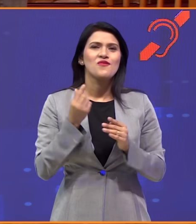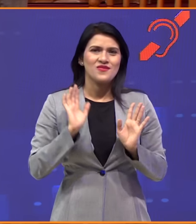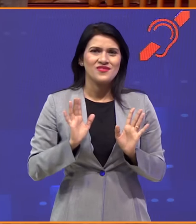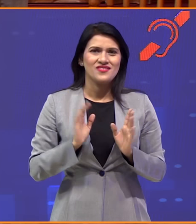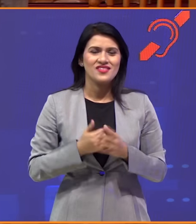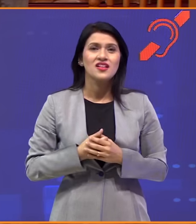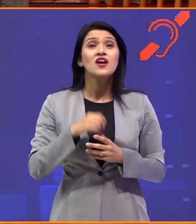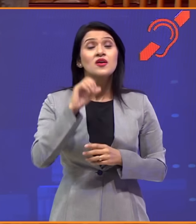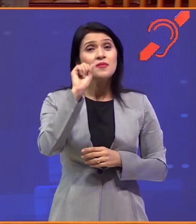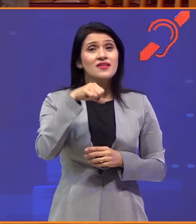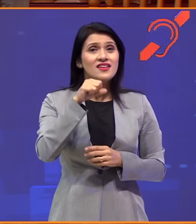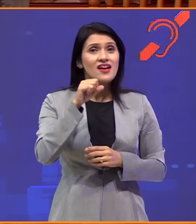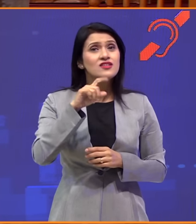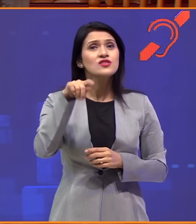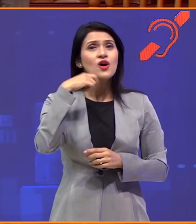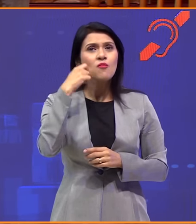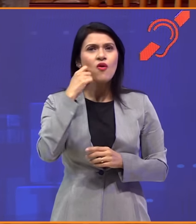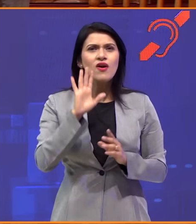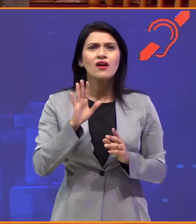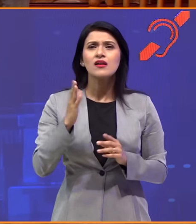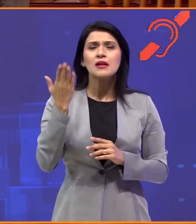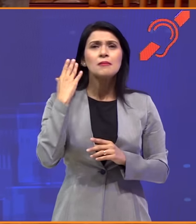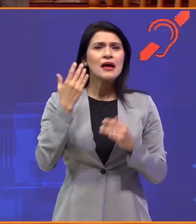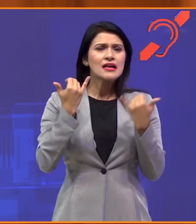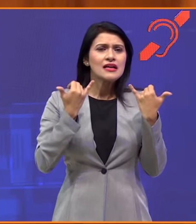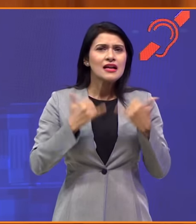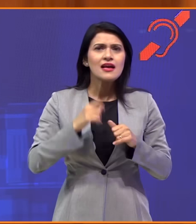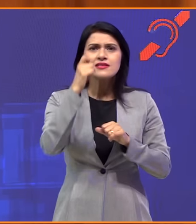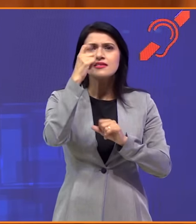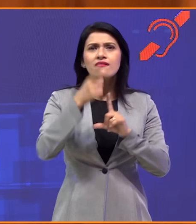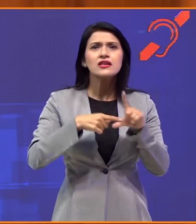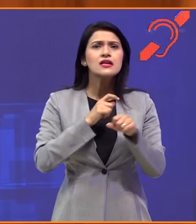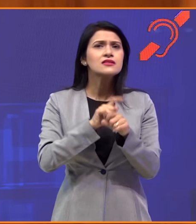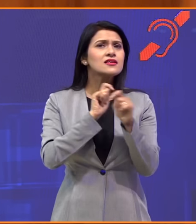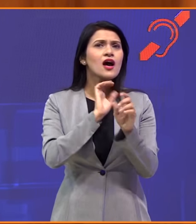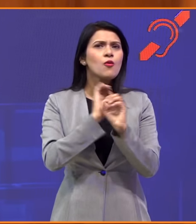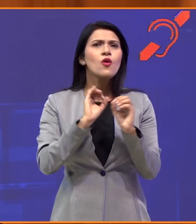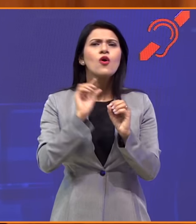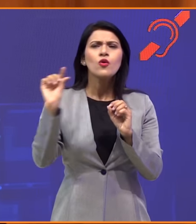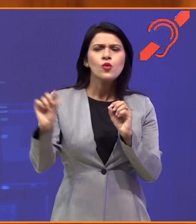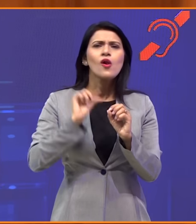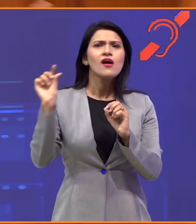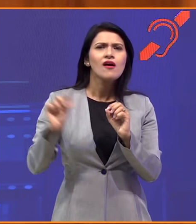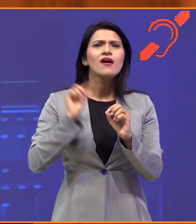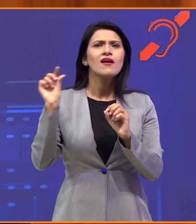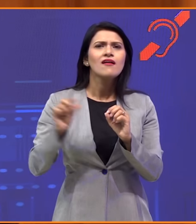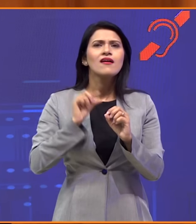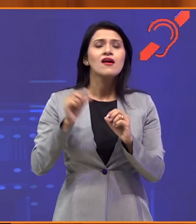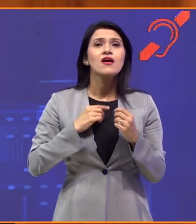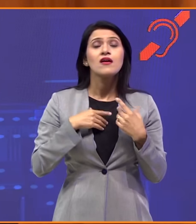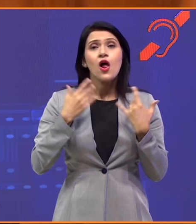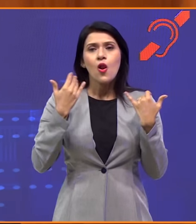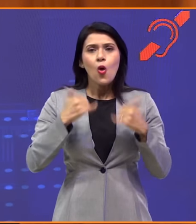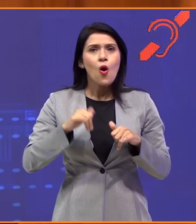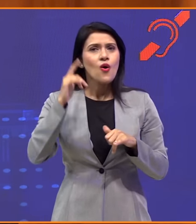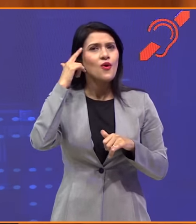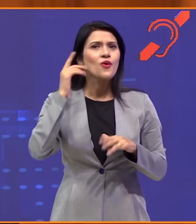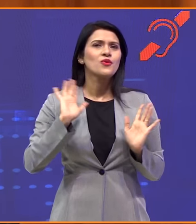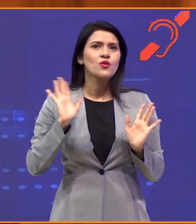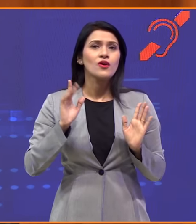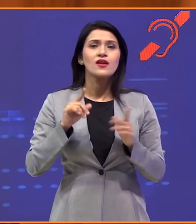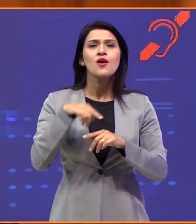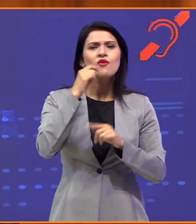आकर के इन्होंने कहीं ना कहीं मुझे वो जो बुरा दिन था उस बुरे दिन में भी मुझे बुरे दिन का एहसास ना हो इसमें यह सारी